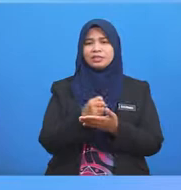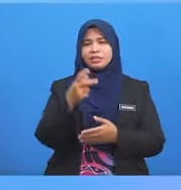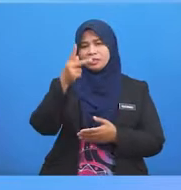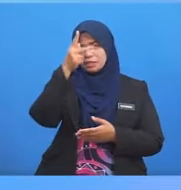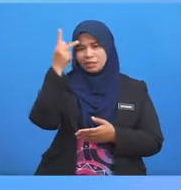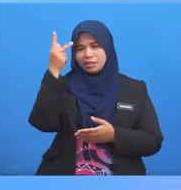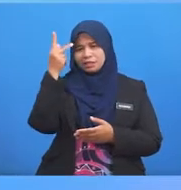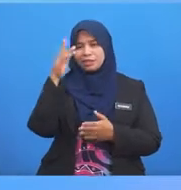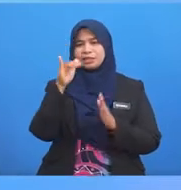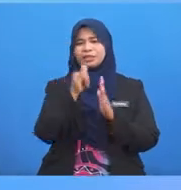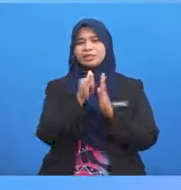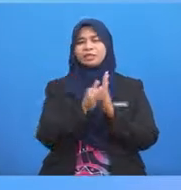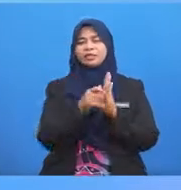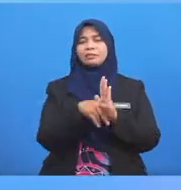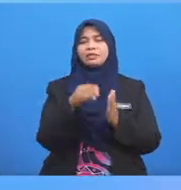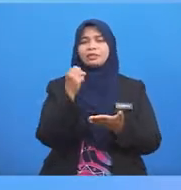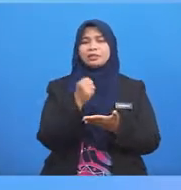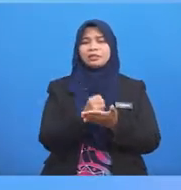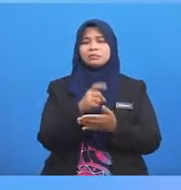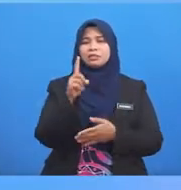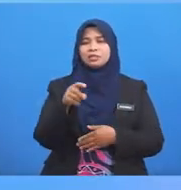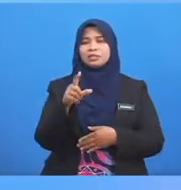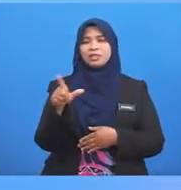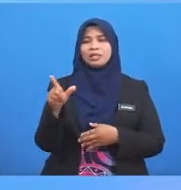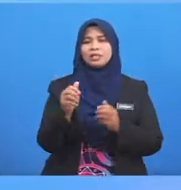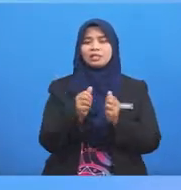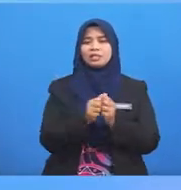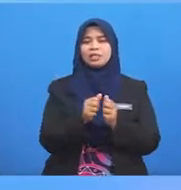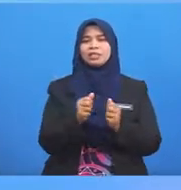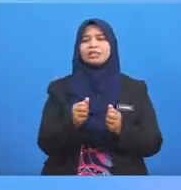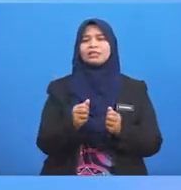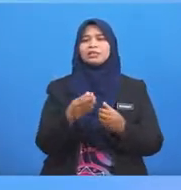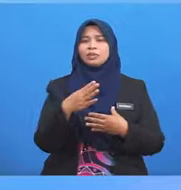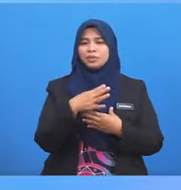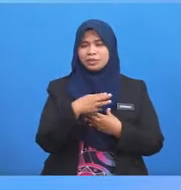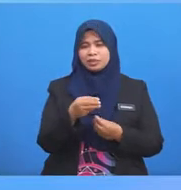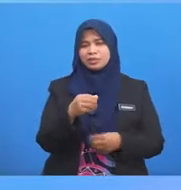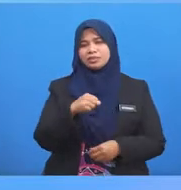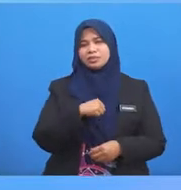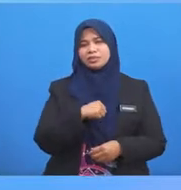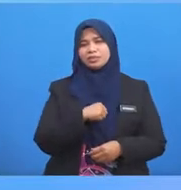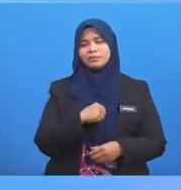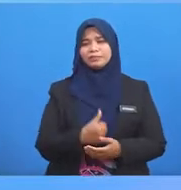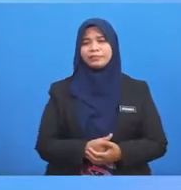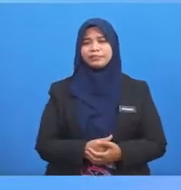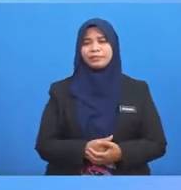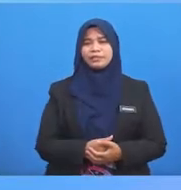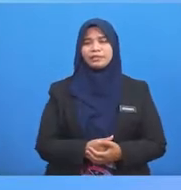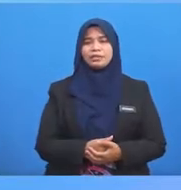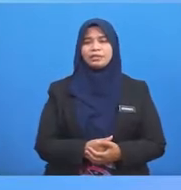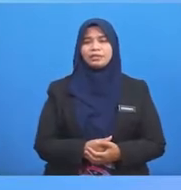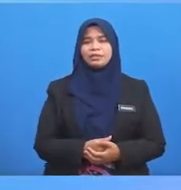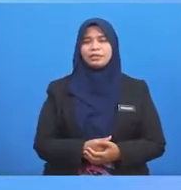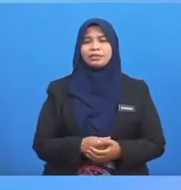syarat penjamin mestilah dengan kerelaan sendiri. Jawapan bagi